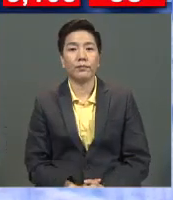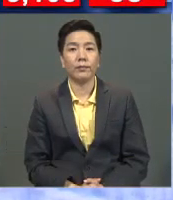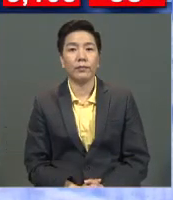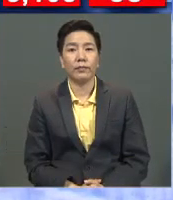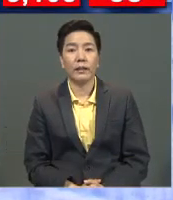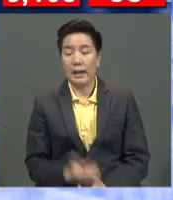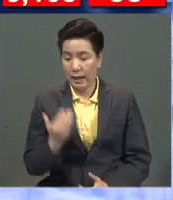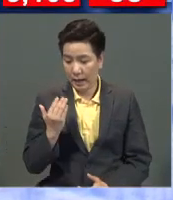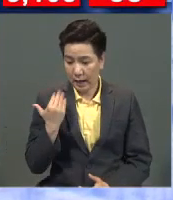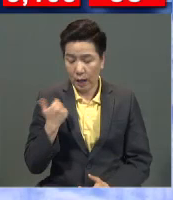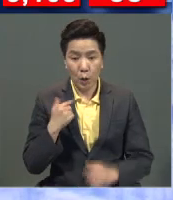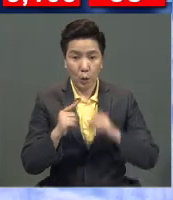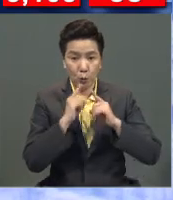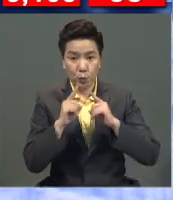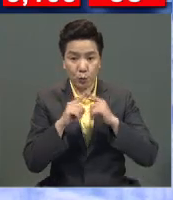ในขณะที่เมื่อสักครู่ที่เราพูดคุยกันไปนะคะเรื่องของระยองโมเดลทางโฆษกศปภบอกว่าที่ประชุมสรรพากรชุดเล็กได้หารือกันเรื่องนี้กรณีการตัดสินใจเปิดปิดกิจการที่มีความเสี่ยงอย่างที่จังหวัดระยองถ้าหากพบพื้นที่ใดมีความเสี่ยงหรือว่าสัมผัสกับผู้ป่วยจะไม่มีการปิดกิจการทั้งหมดนะคะจะปิดเฉพาะพื้นที่กิจการโดยจะเป็นอำนาจหน้าที่ของคณะกรรมการโรคติดต่อจังหวัดมีผู้ว่าราชการจังหวัดเป็นประธานมีนายแพทย์สาธารณสุขเป็นเลขาซึ่งจะมีการประชุมหารือก่อนออกมาตรการต่างๆเป็นการกระจายอำนาจในส่วนที่รับผิดชอบเพื่อใช้ข้อมูลให้รอบด้านค่ะอ่ะ